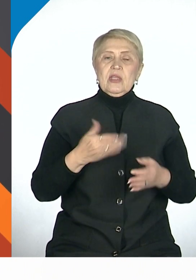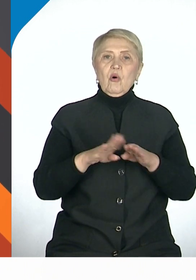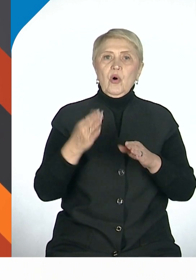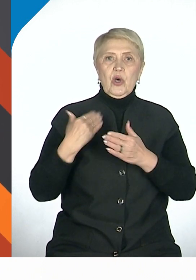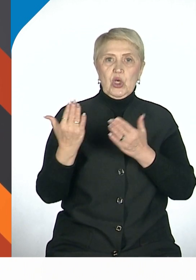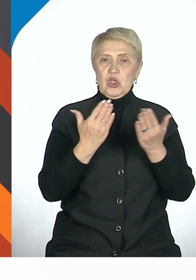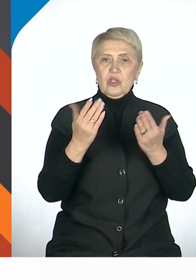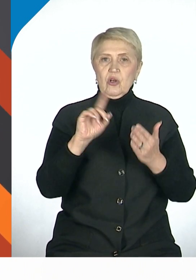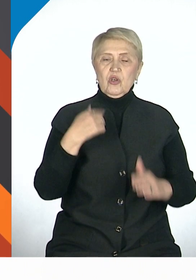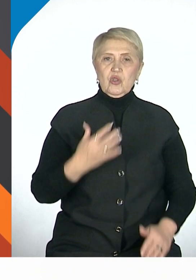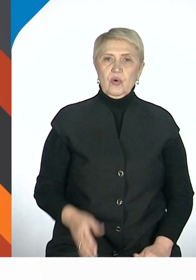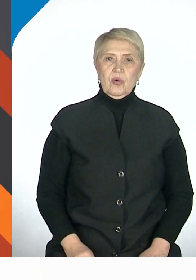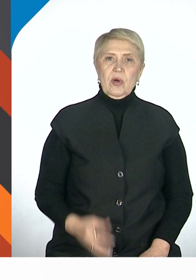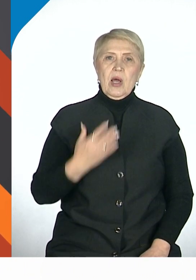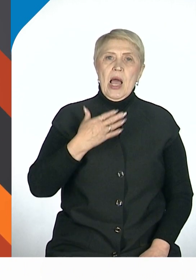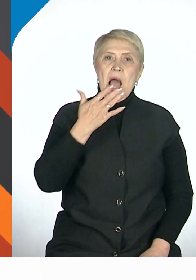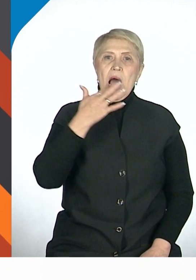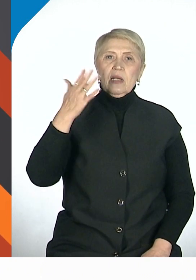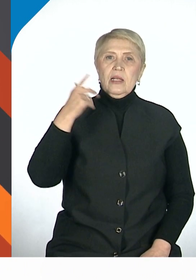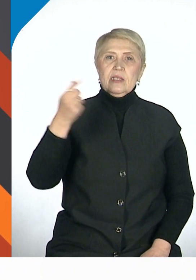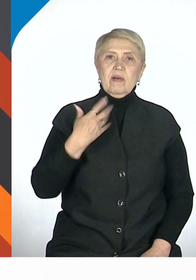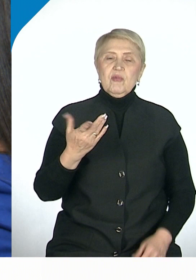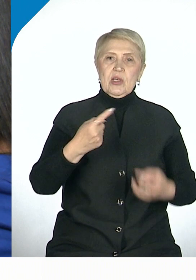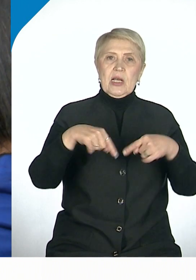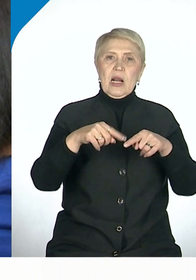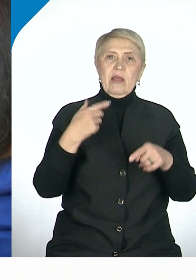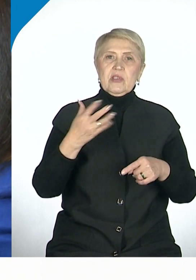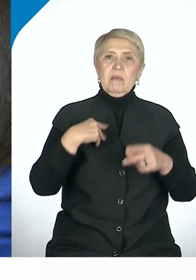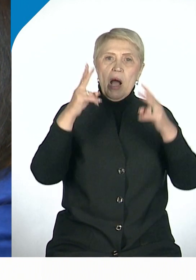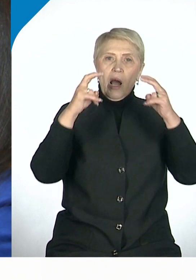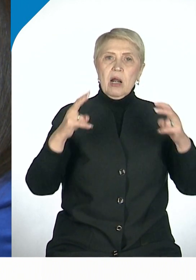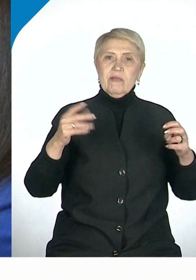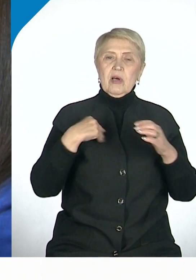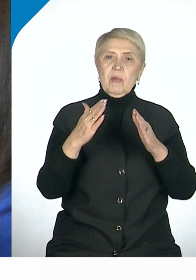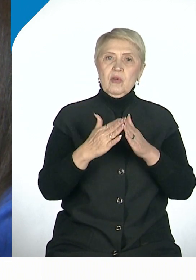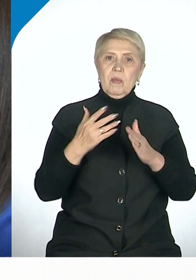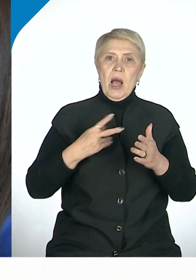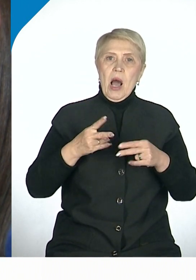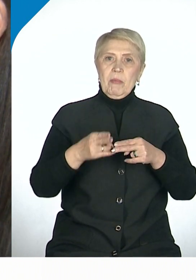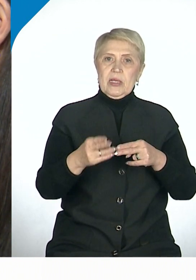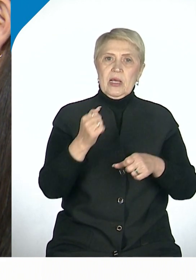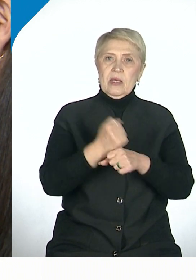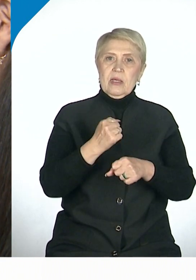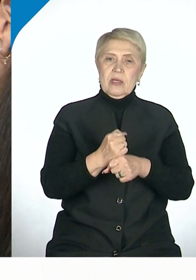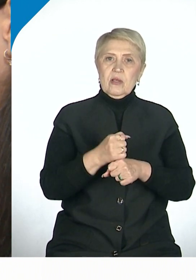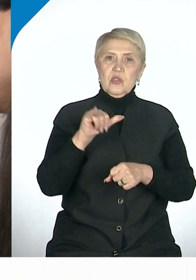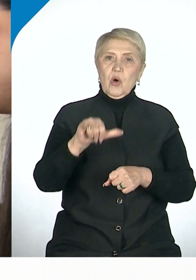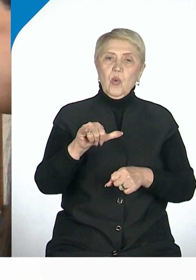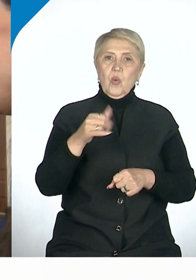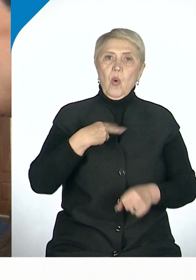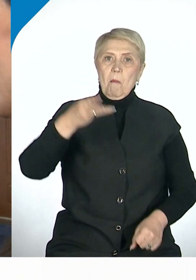как-то, что в английском королевском доме обрезания делаются у принцев всегда